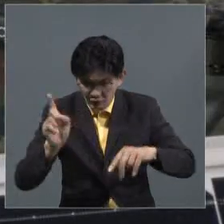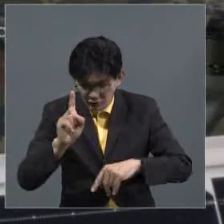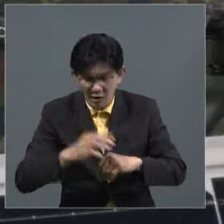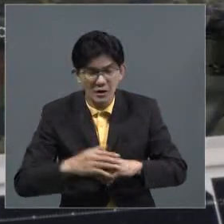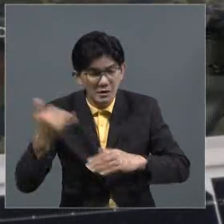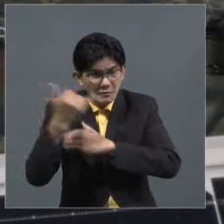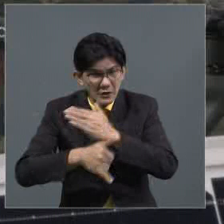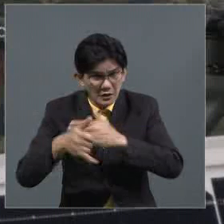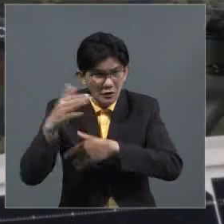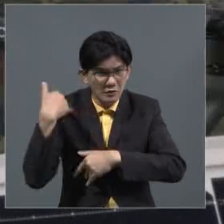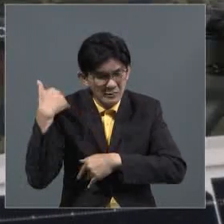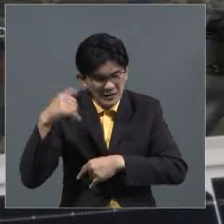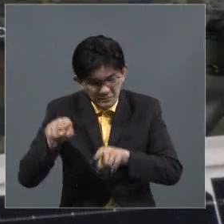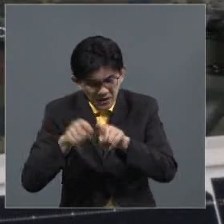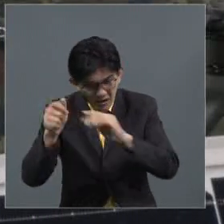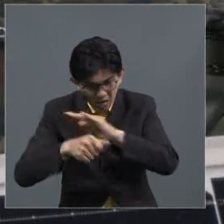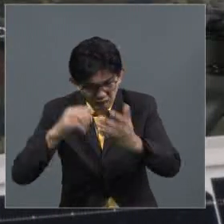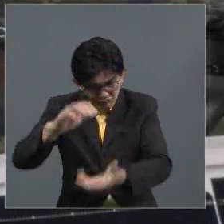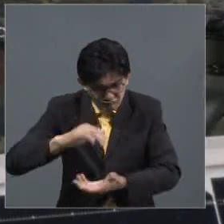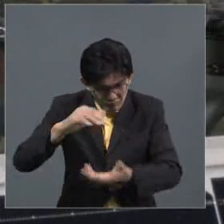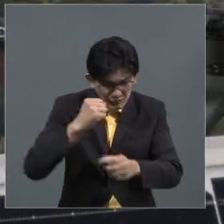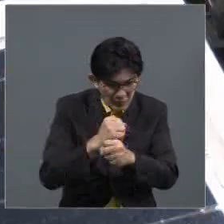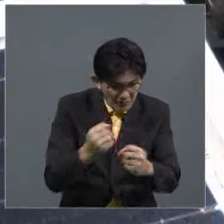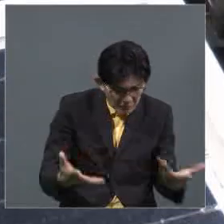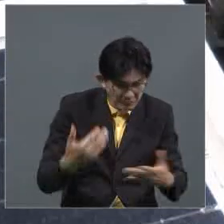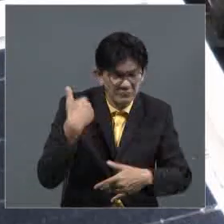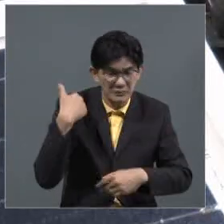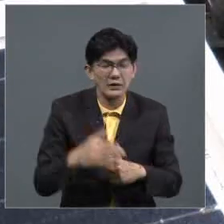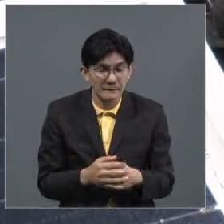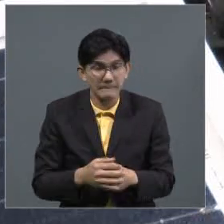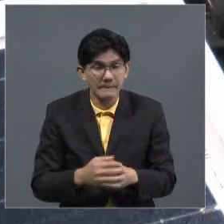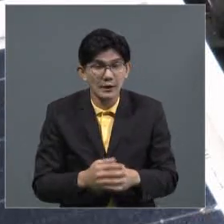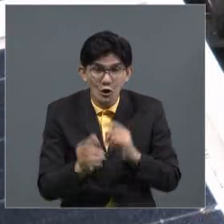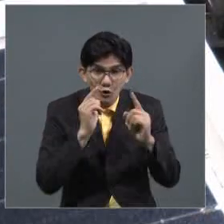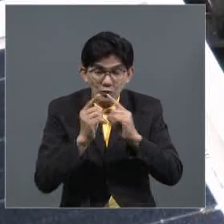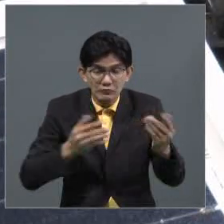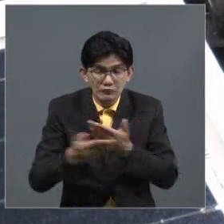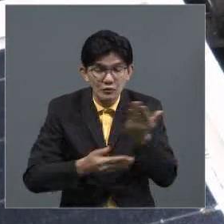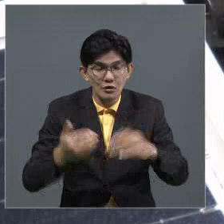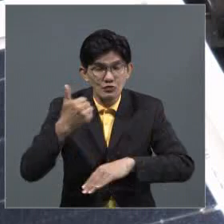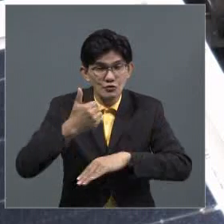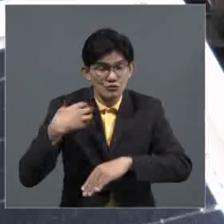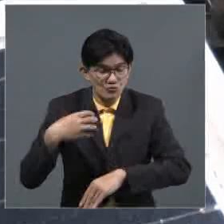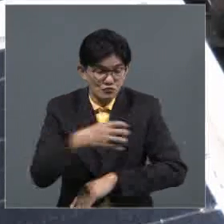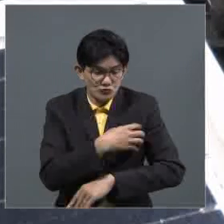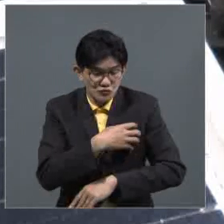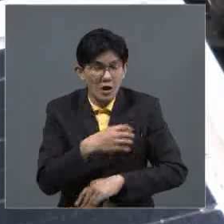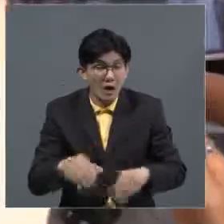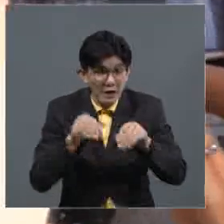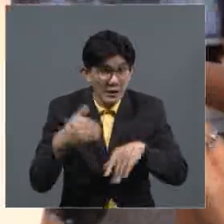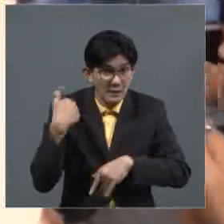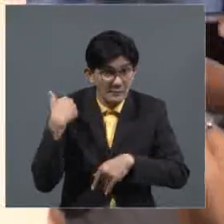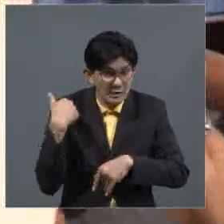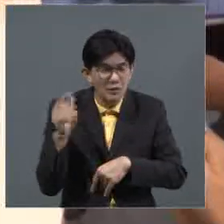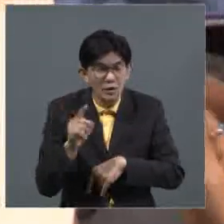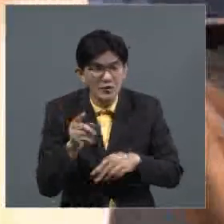ขนถ่ายยาเสพติดว่ามีการดำเนินการอย่างไรบ้างนอกจากนี้ค่ะยังได้เตรียมหารือกับทูตออสเตรเลียถึงแนวทางในการตัดตอนการ